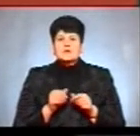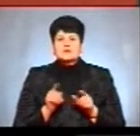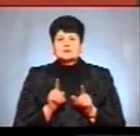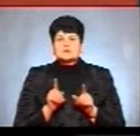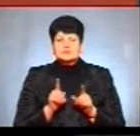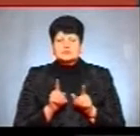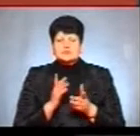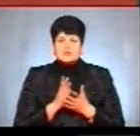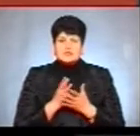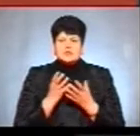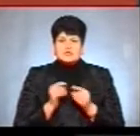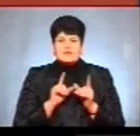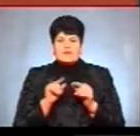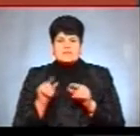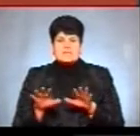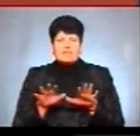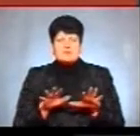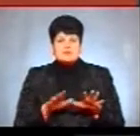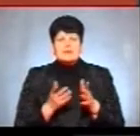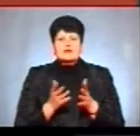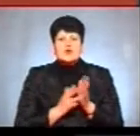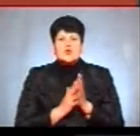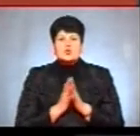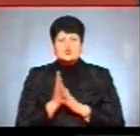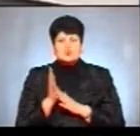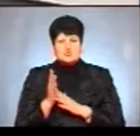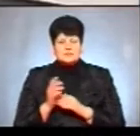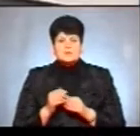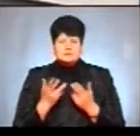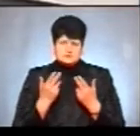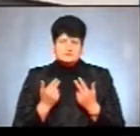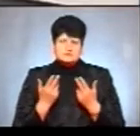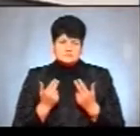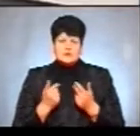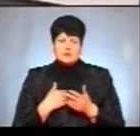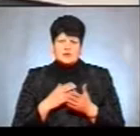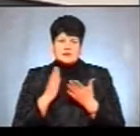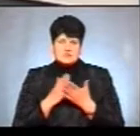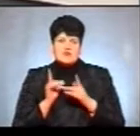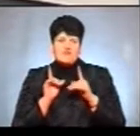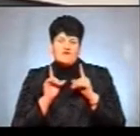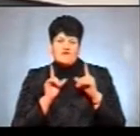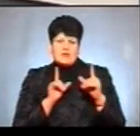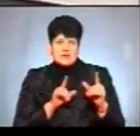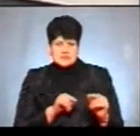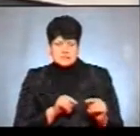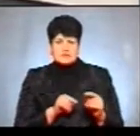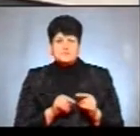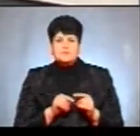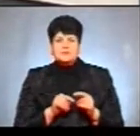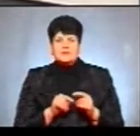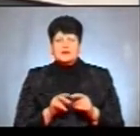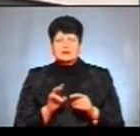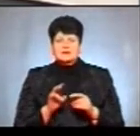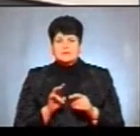чи відбуваються виїзди у місця, де саме ростуть ці рослини? Безумовно. Відбуваються в нас виїзди. Виїзди відбуваються